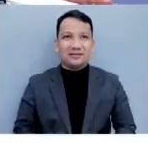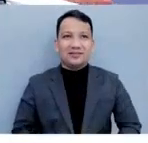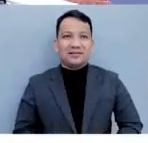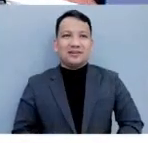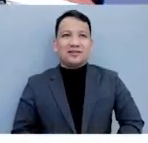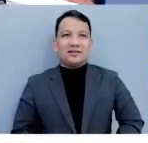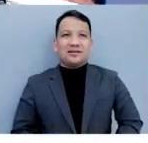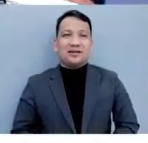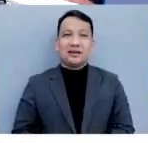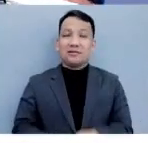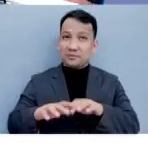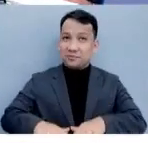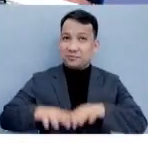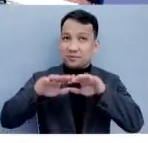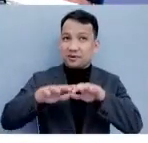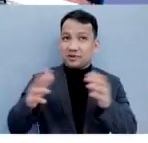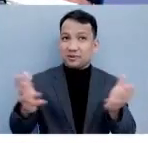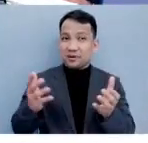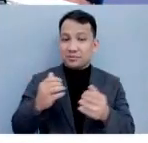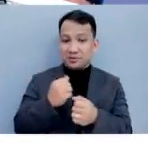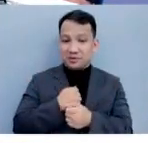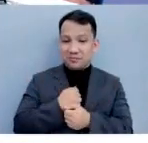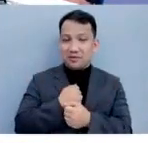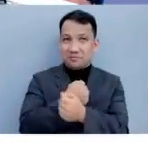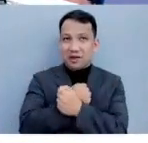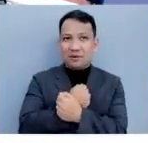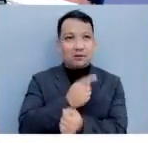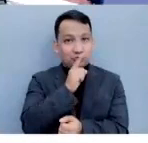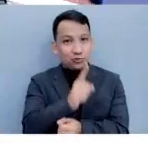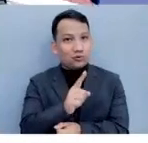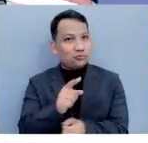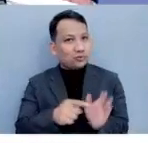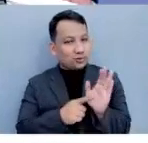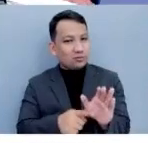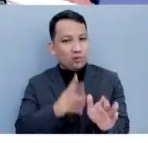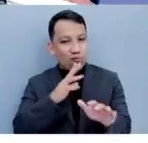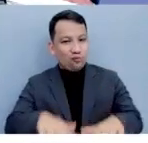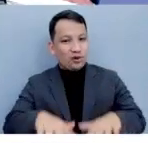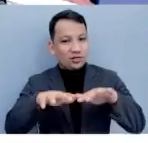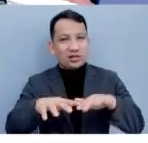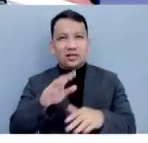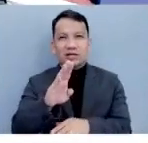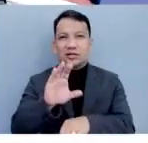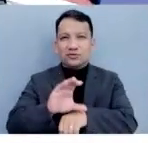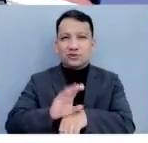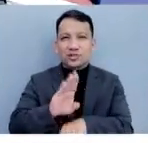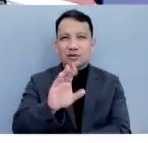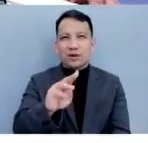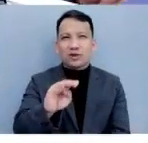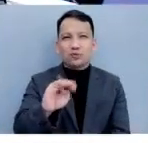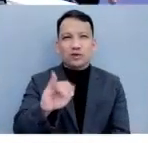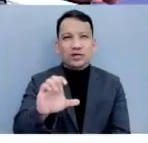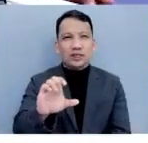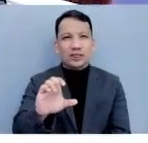Samantala, bumaha hindi lang ng pagmamahal kundi ng literal na tubig sa Baraswain Church sa Malolos, Bulacan.